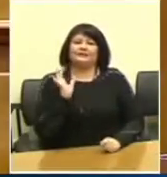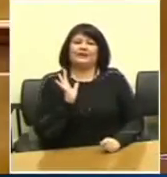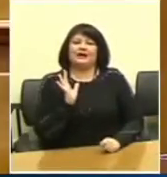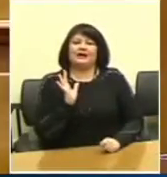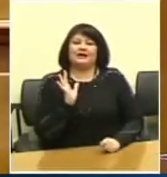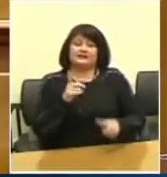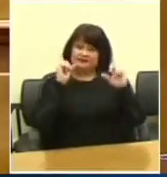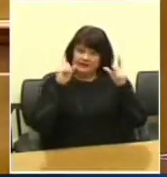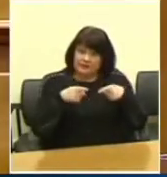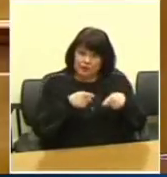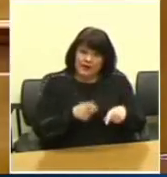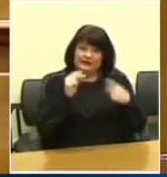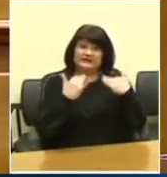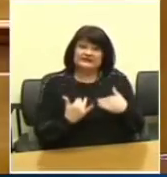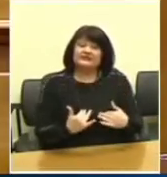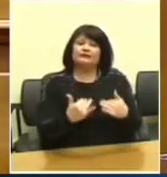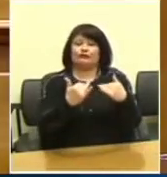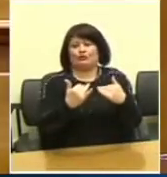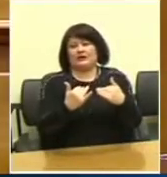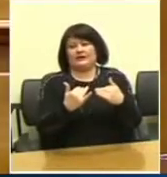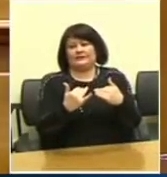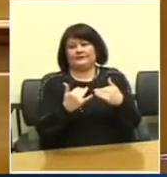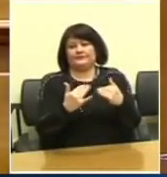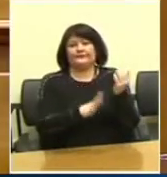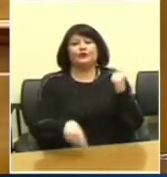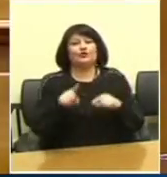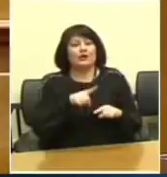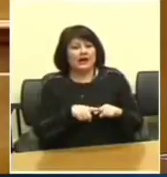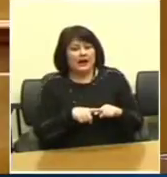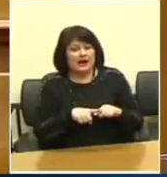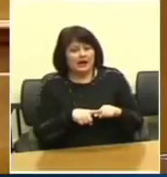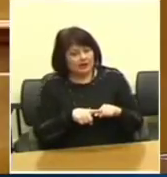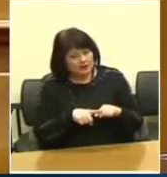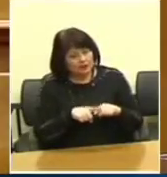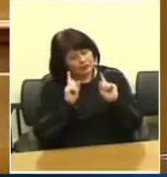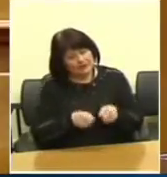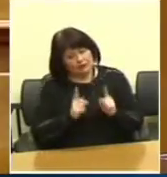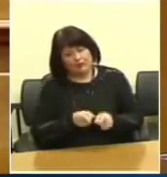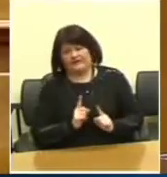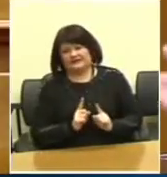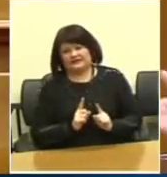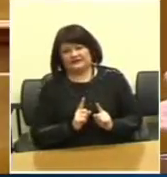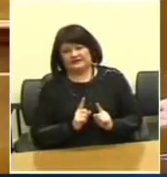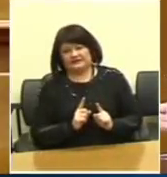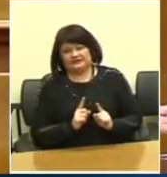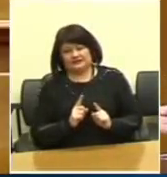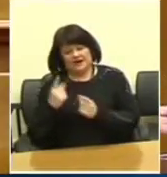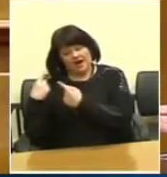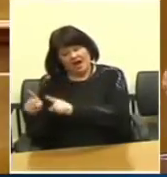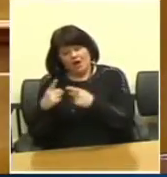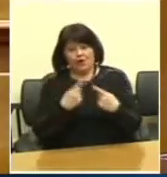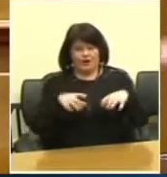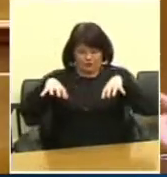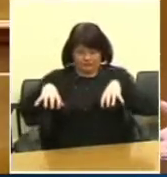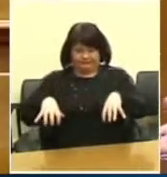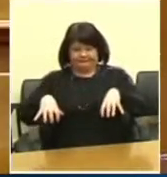κοινοβουλευτισμό και την άμεση εμπλοκή του λαϊκού παράγοντα στη λήψη των αποφάσεων. Δύο διαφορετικοί κόσμοι,